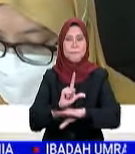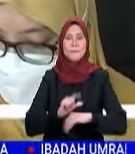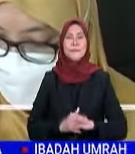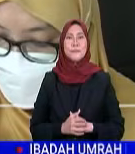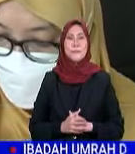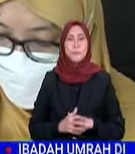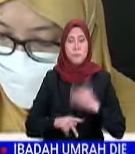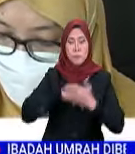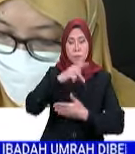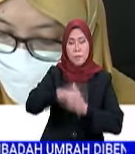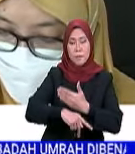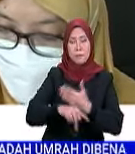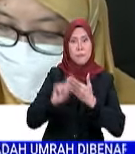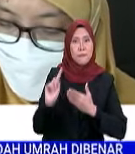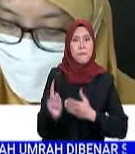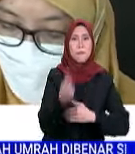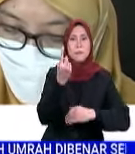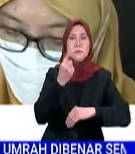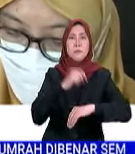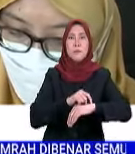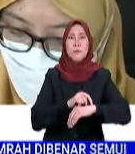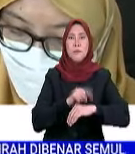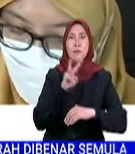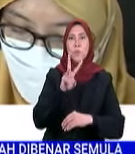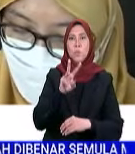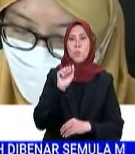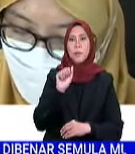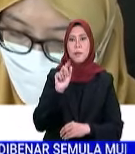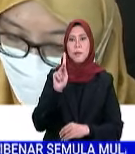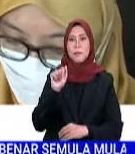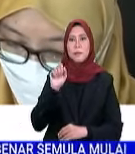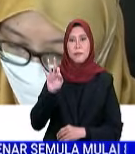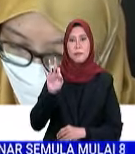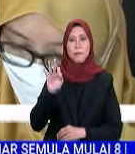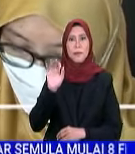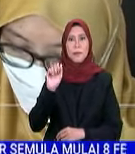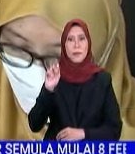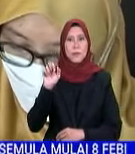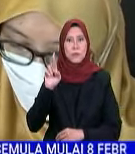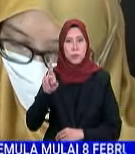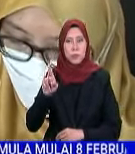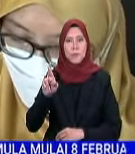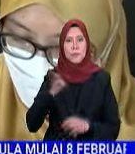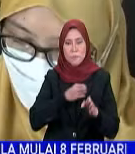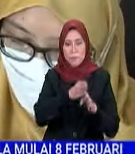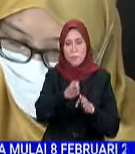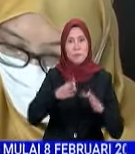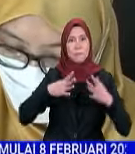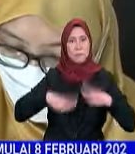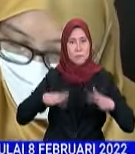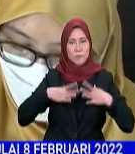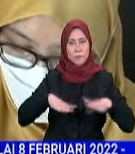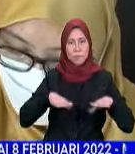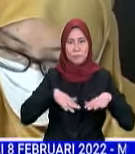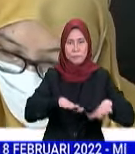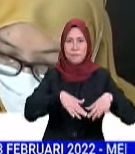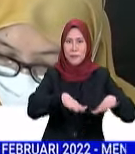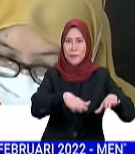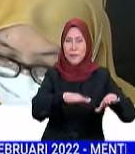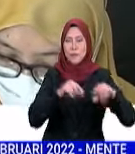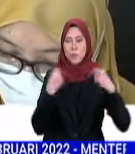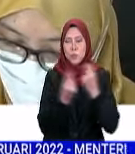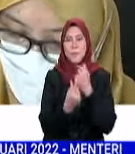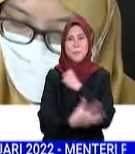Program perintis pertama Wakaf An-Nur dalam bidang tekstil, 10 usahawan terdiri daripada